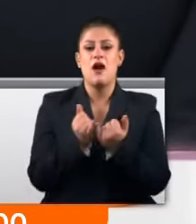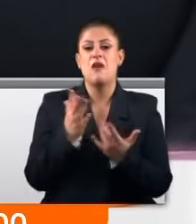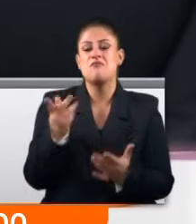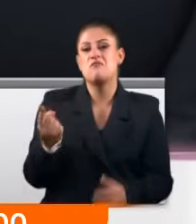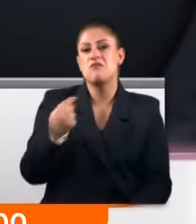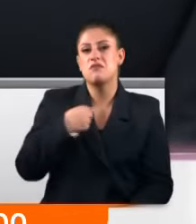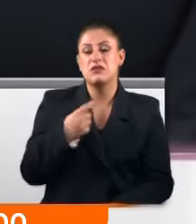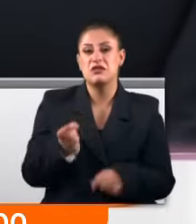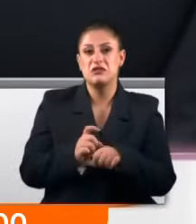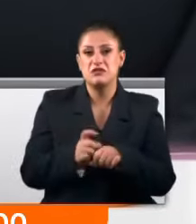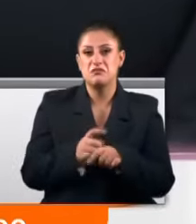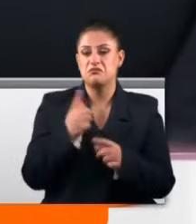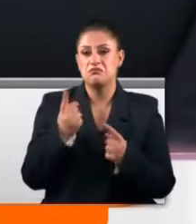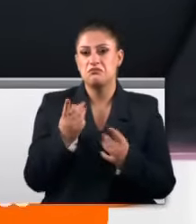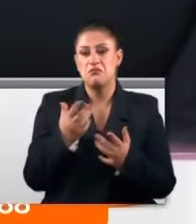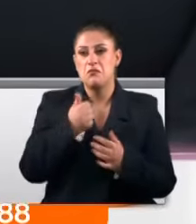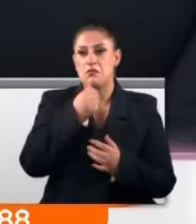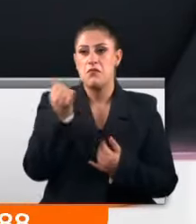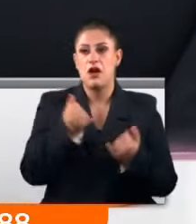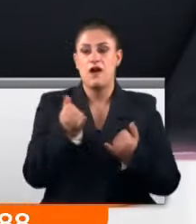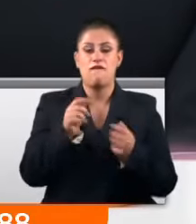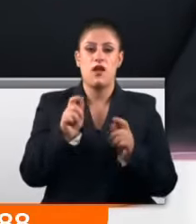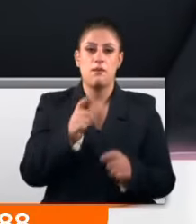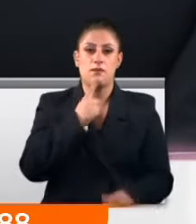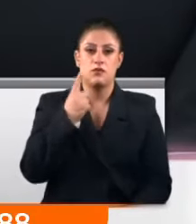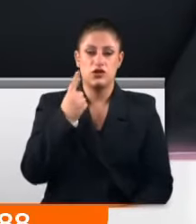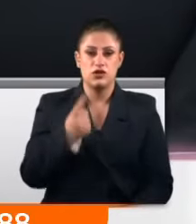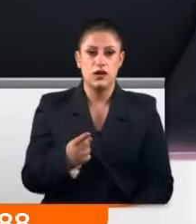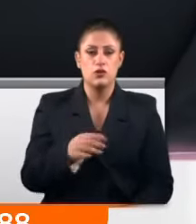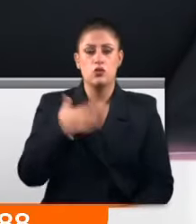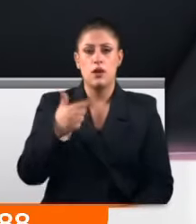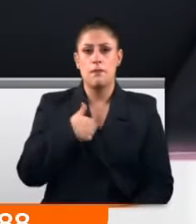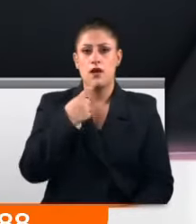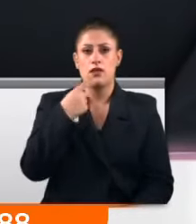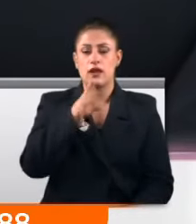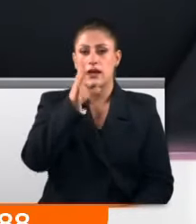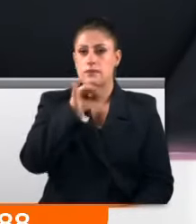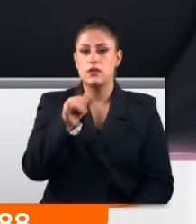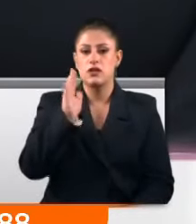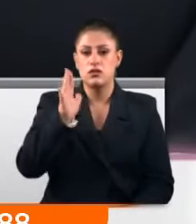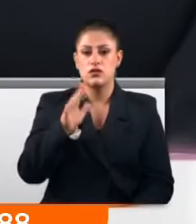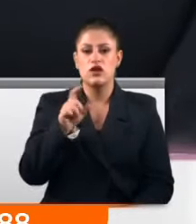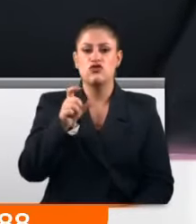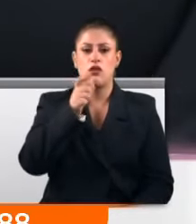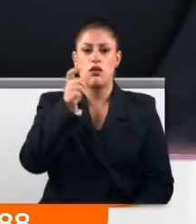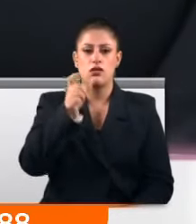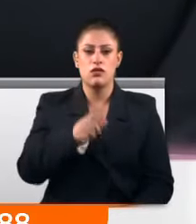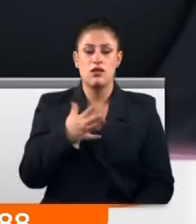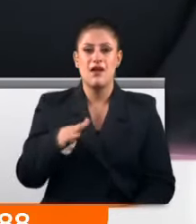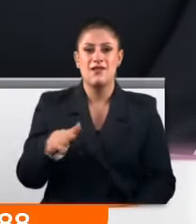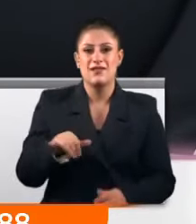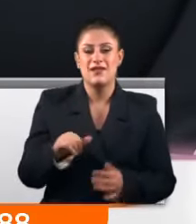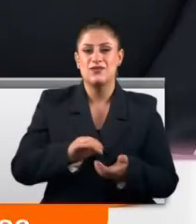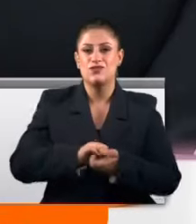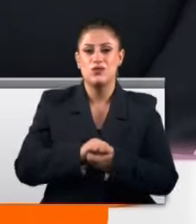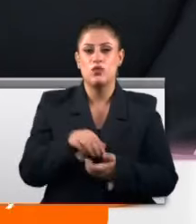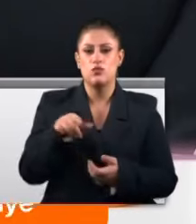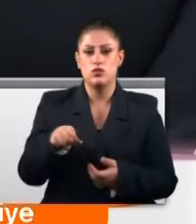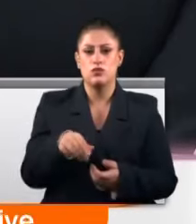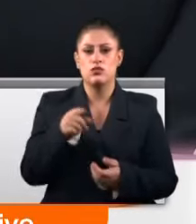ki sinirlenip çıkmış, babasıyla kavga etmiş dedi sonradan. Sonra ben de dedim ki kimin yanına gidiyor? Hemen Can'a yazdım. Çünkü en yakın arkadaşı o. Yok